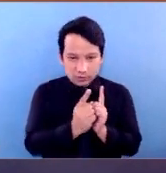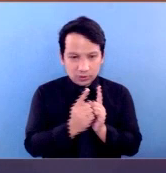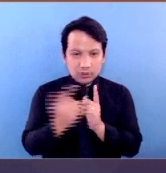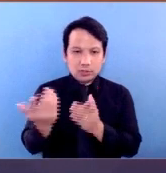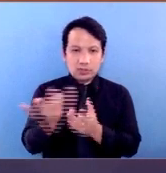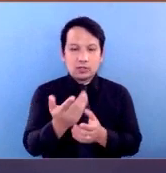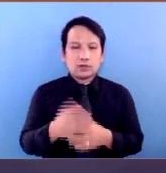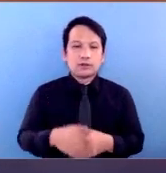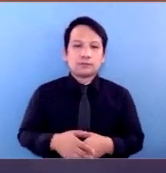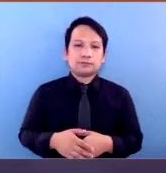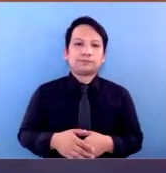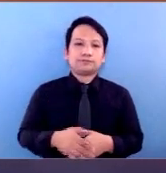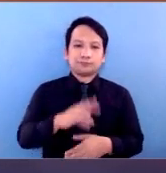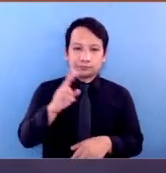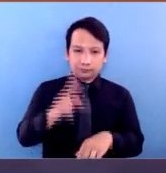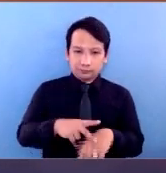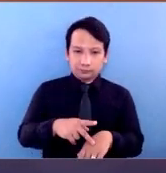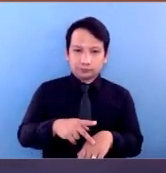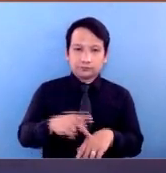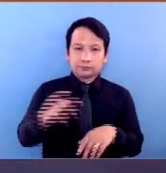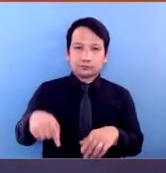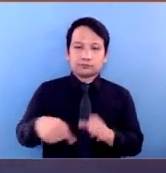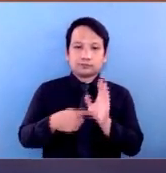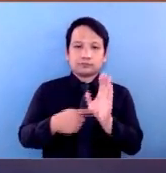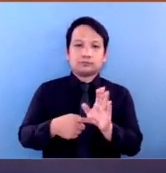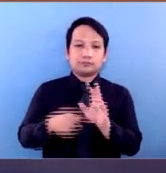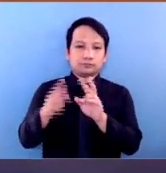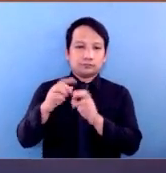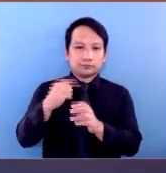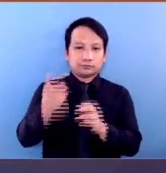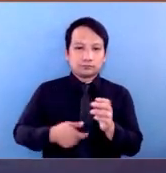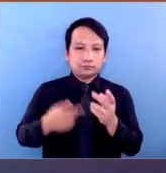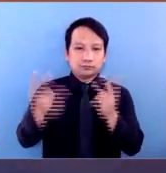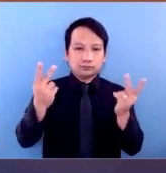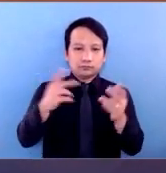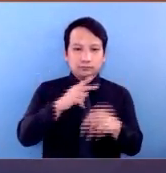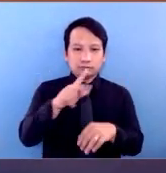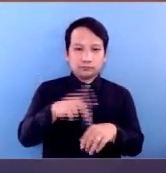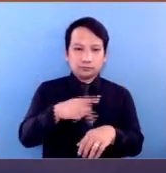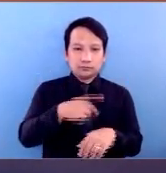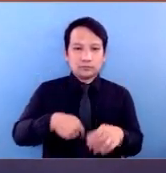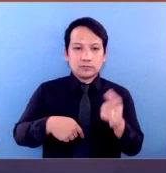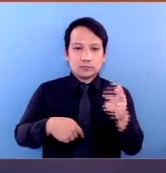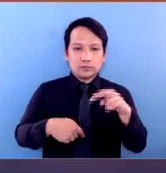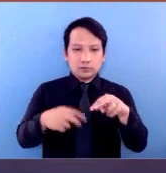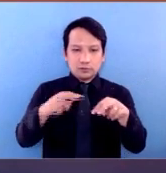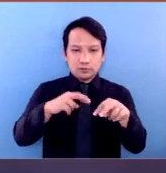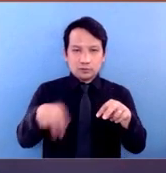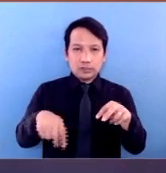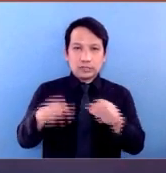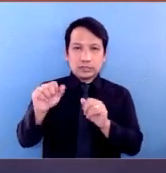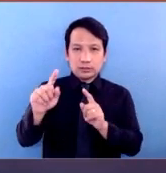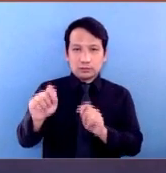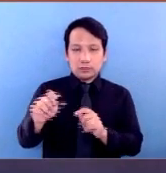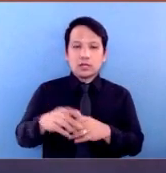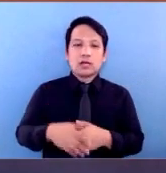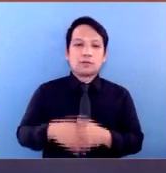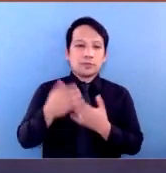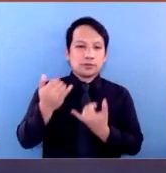Nasa Pilipinas ang beauty queen para maging special guest sa Miss Universe Philippines 2022 sa Sabado. Ngayong